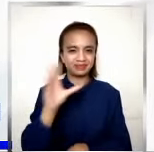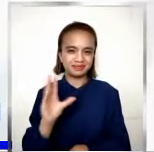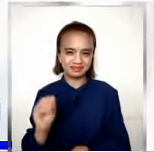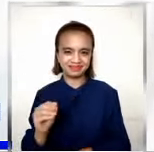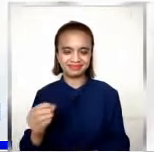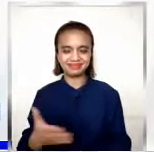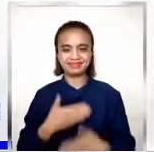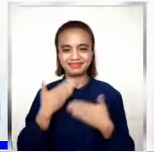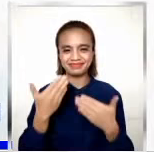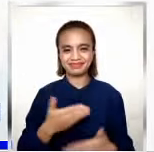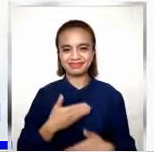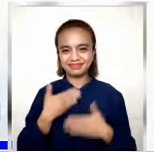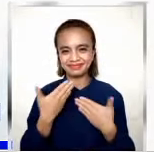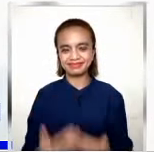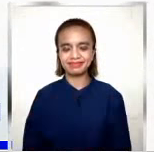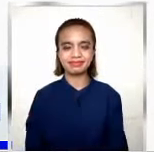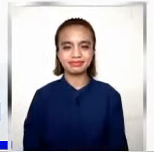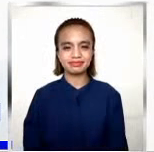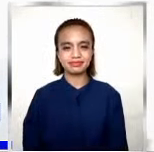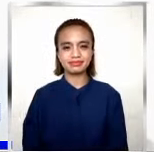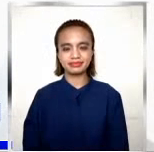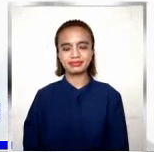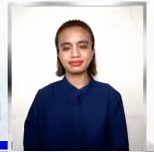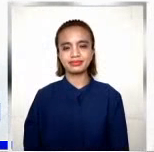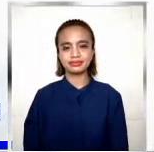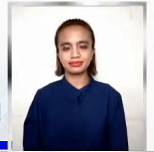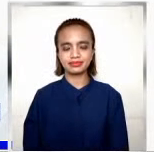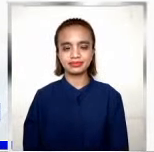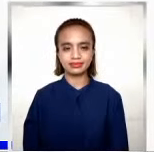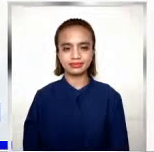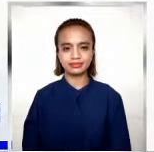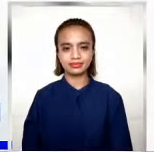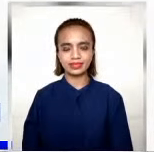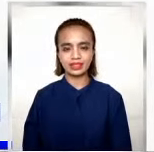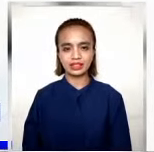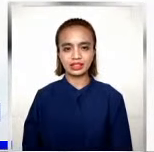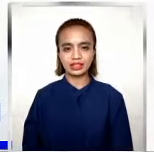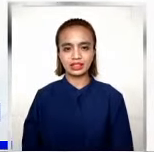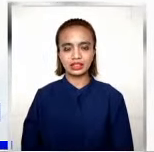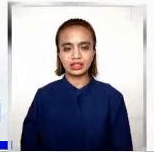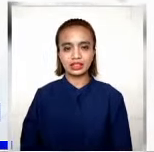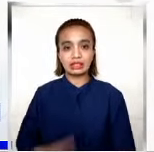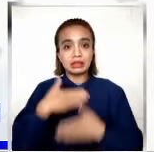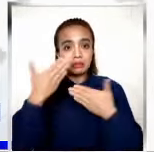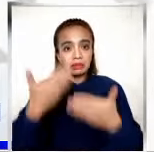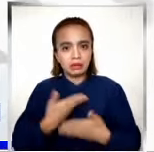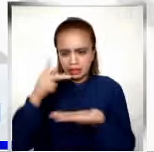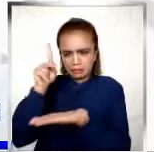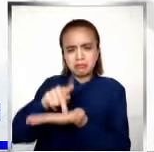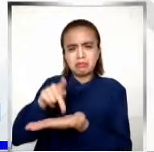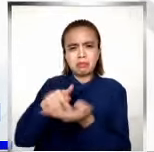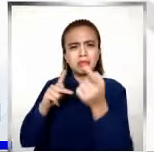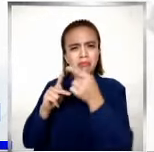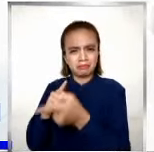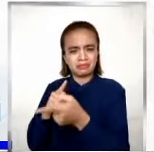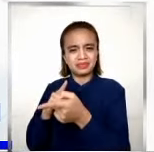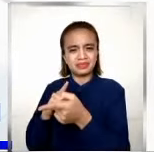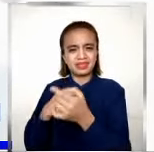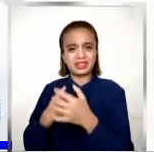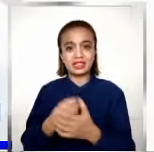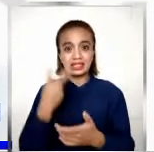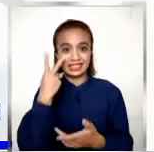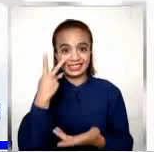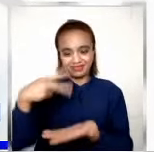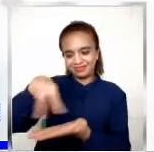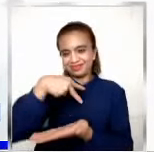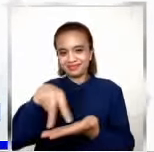Bibo, masiyahin at makulit. Sa kanyang mga dance moves, napapasayaw pati mga taong nakapaligid sa